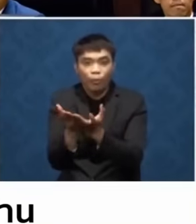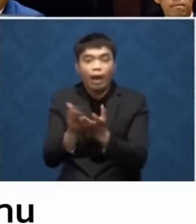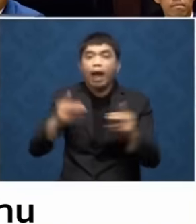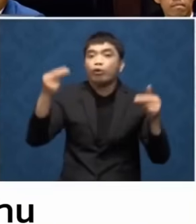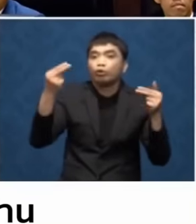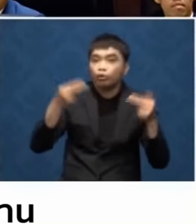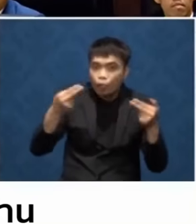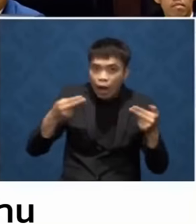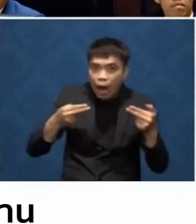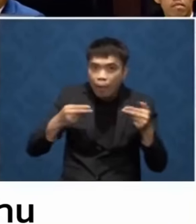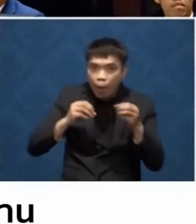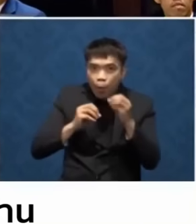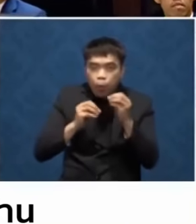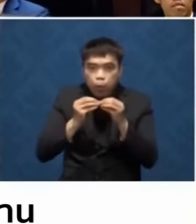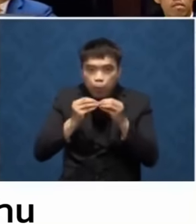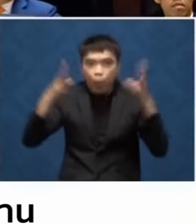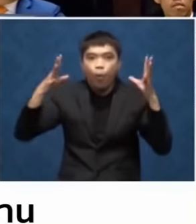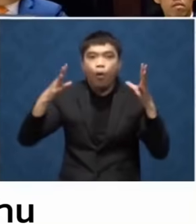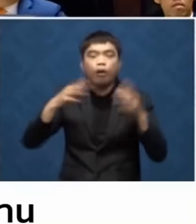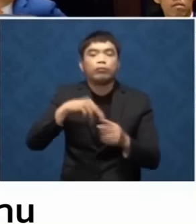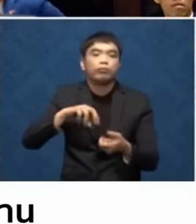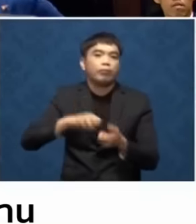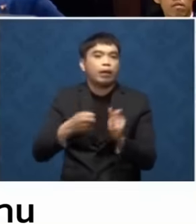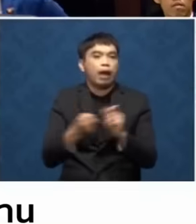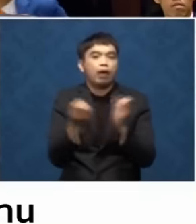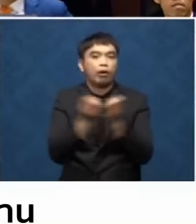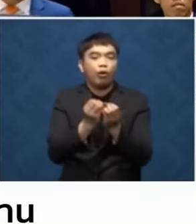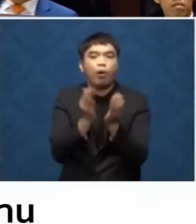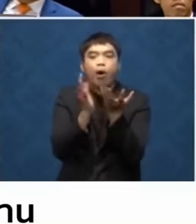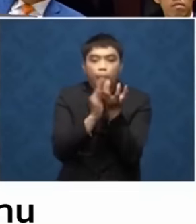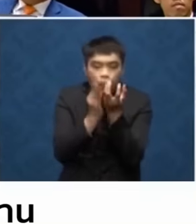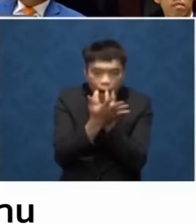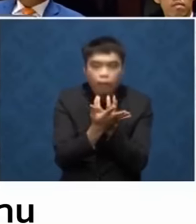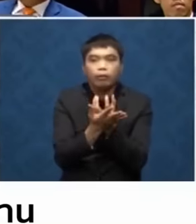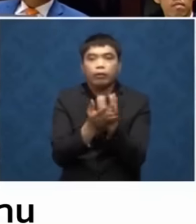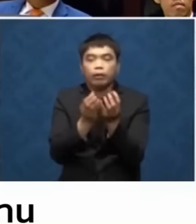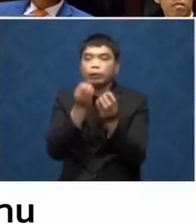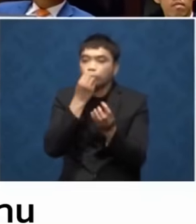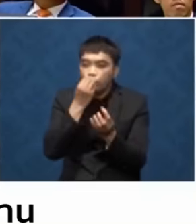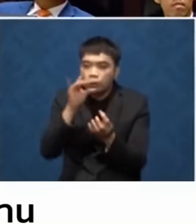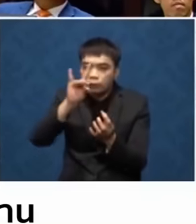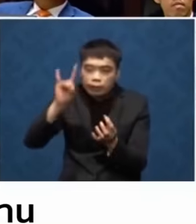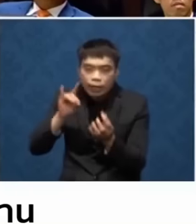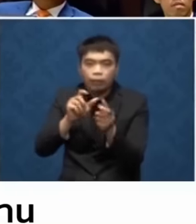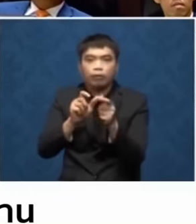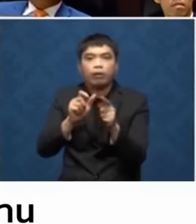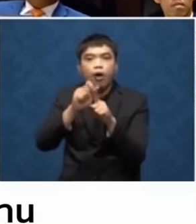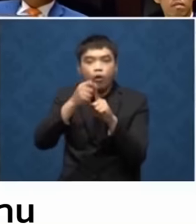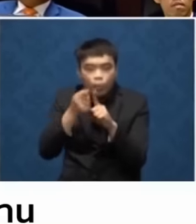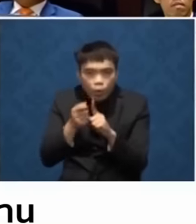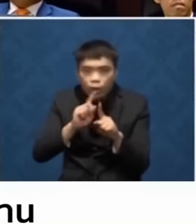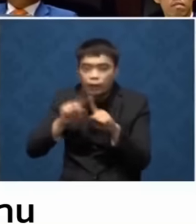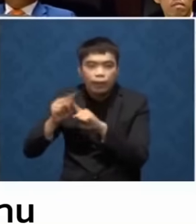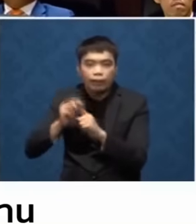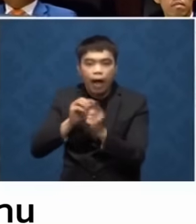ามเริ่มปะทุมากขึ้นราคาพืชผลทางการเกษตรราคาสินค้าอาหารสัตว์อย่างข้าวโพดอย่างถั่วเหลืองจะเป็นยังไ